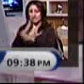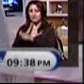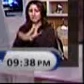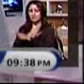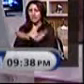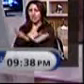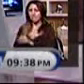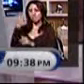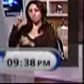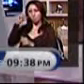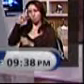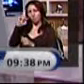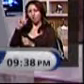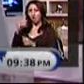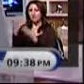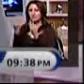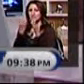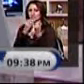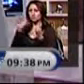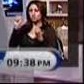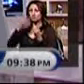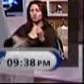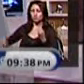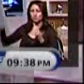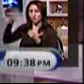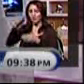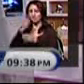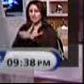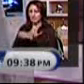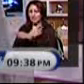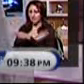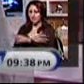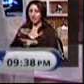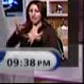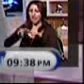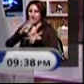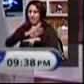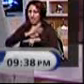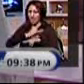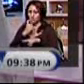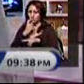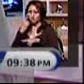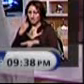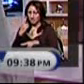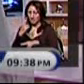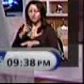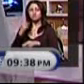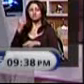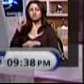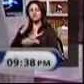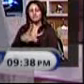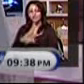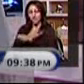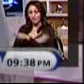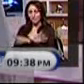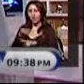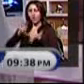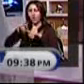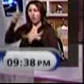ثم انهك ايام المجلس العسكري، ثم يعني قضى حكم الاخوان الاستبدادي